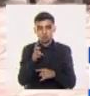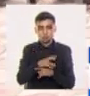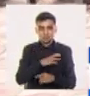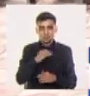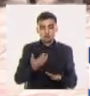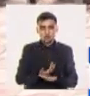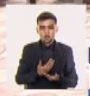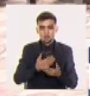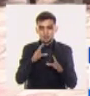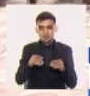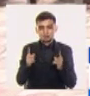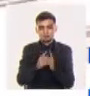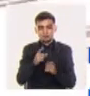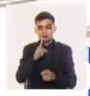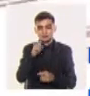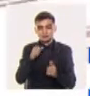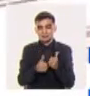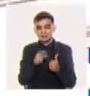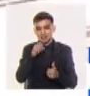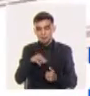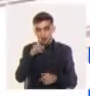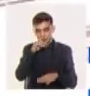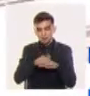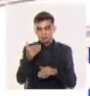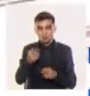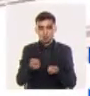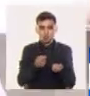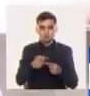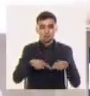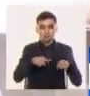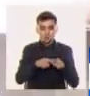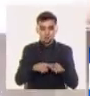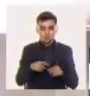жителями вышел заместитель акима и исполняющий обязанности руководителя отдела.